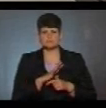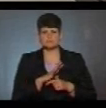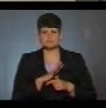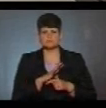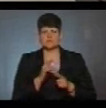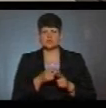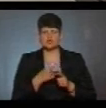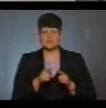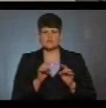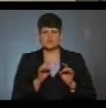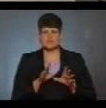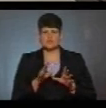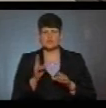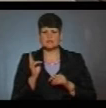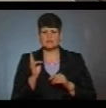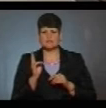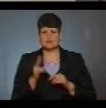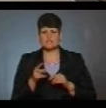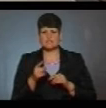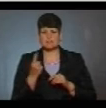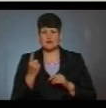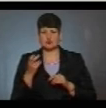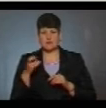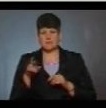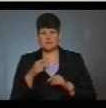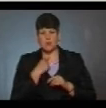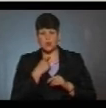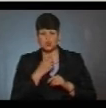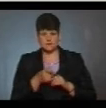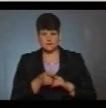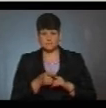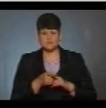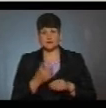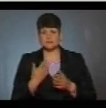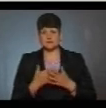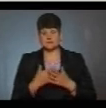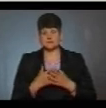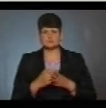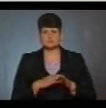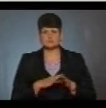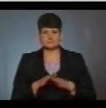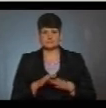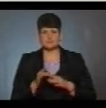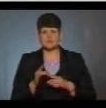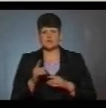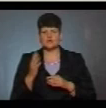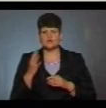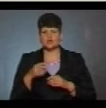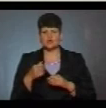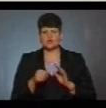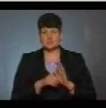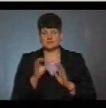чи ви віддасте 21 липня голос, то майже впевнені